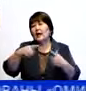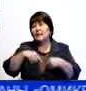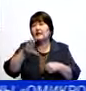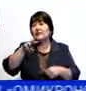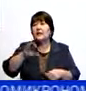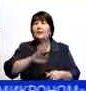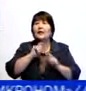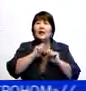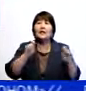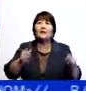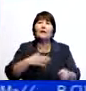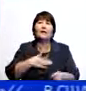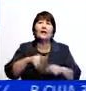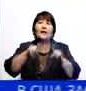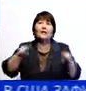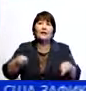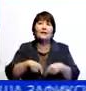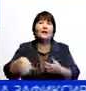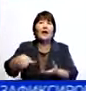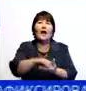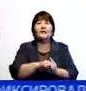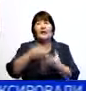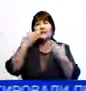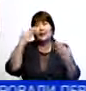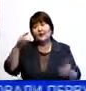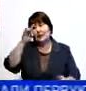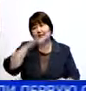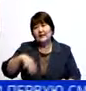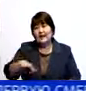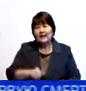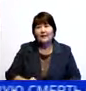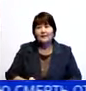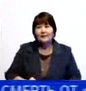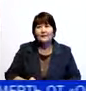СМИ были награждены благодарственными письмами Ассамблеи народа Казахстана.